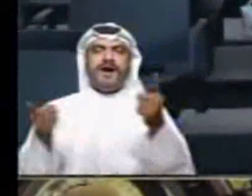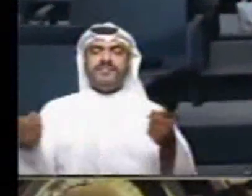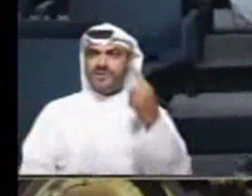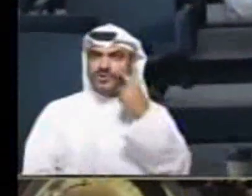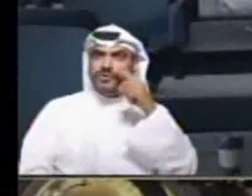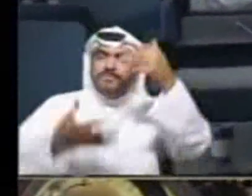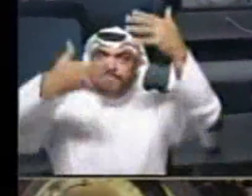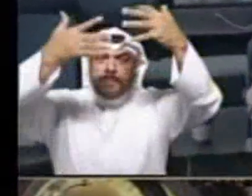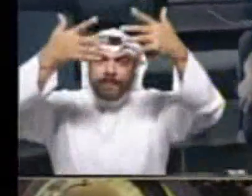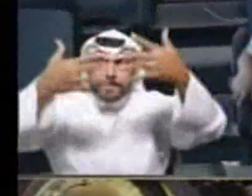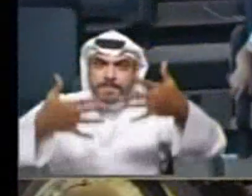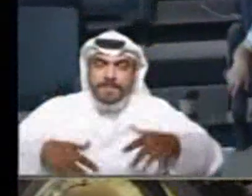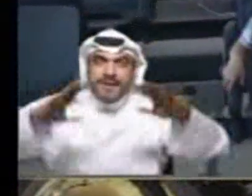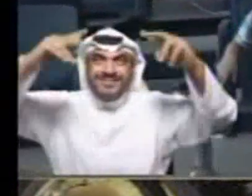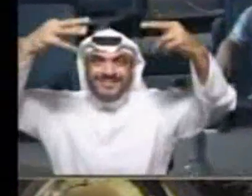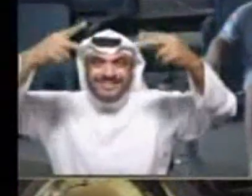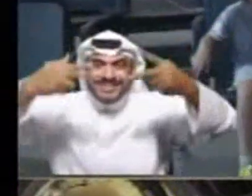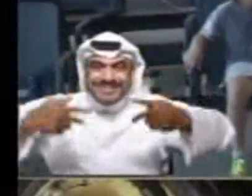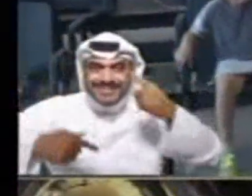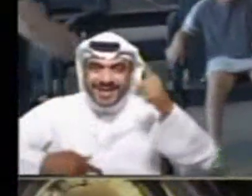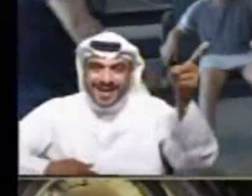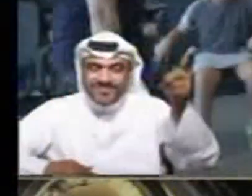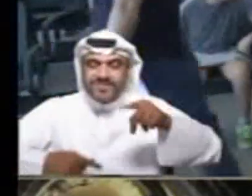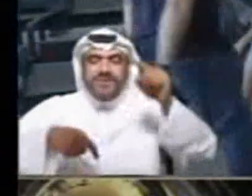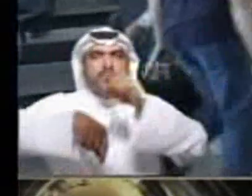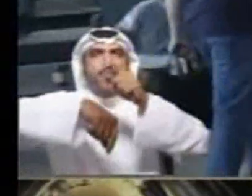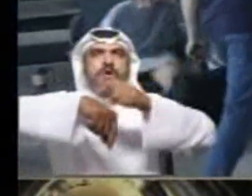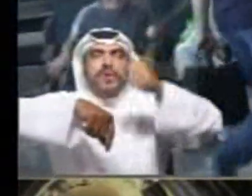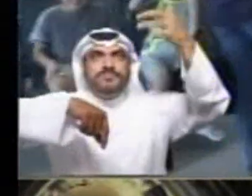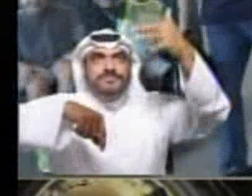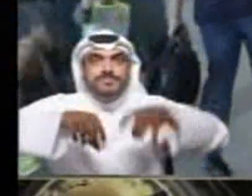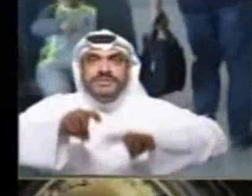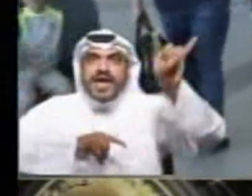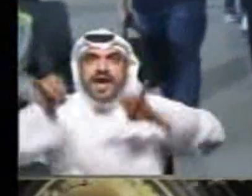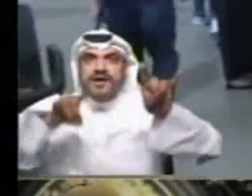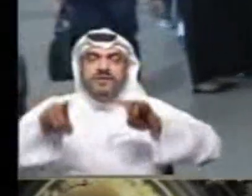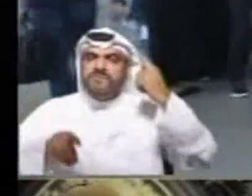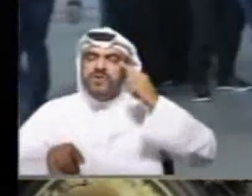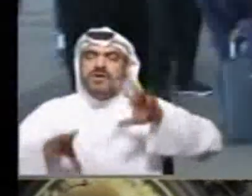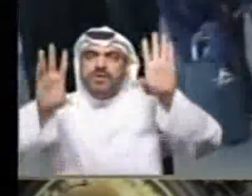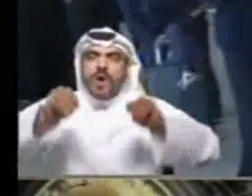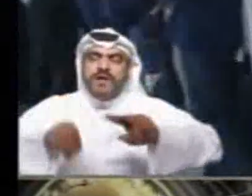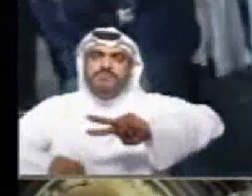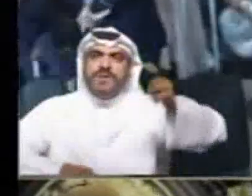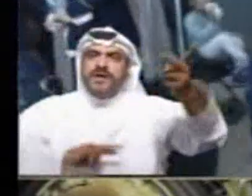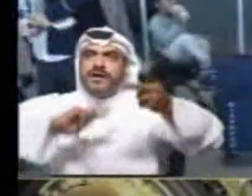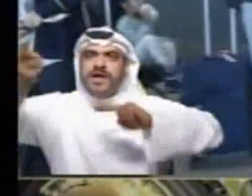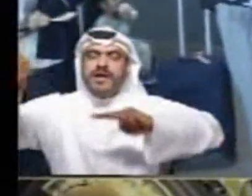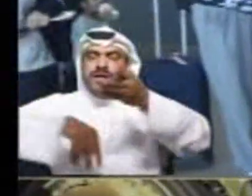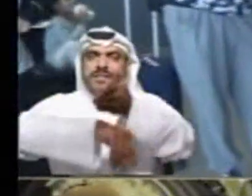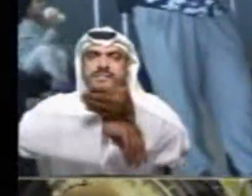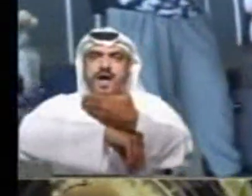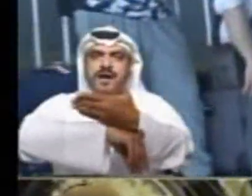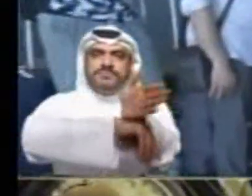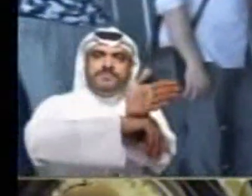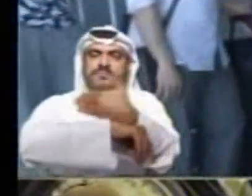الجمارك، الإطفاء، مشغل المطار، الشركة الكورية، الكل محجوز والكل متفاعل مع الحدث هذا رغم العطل